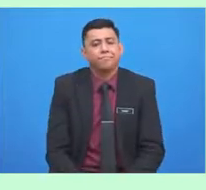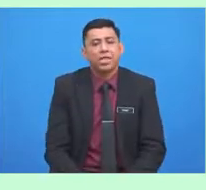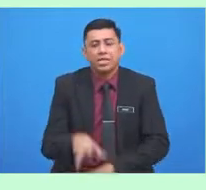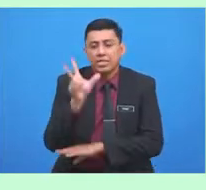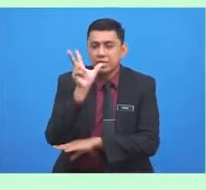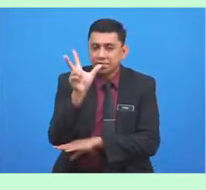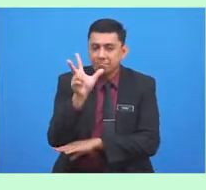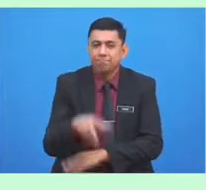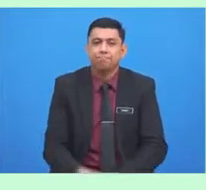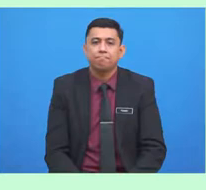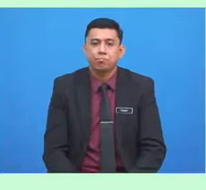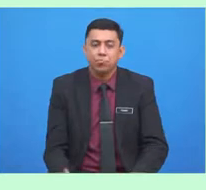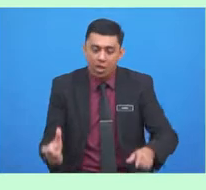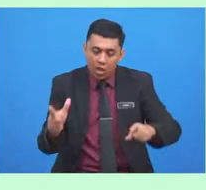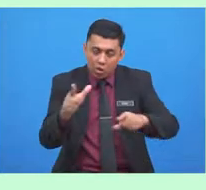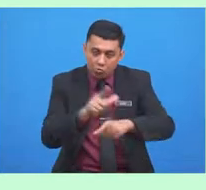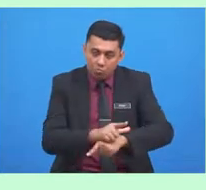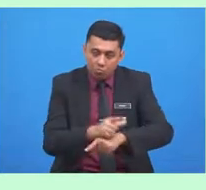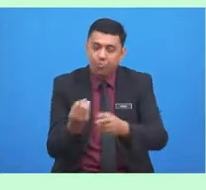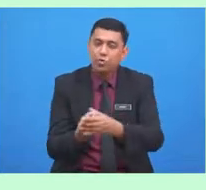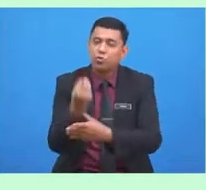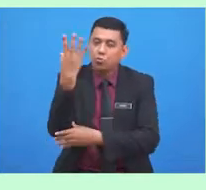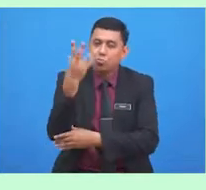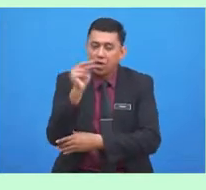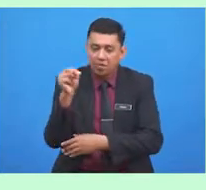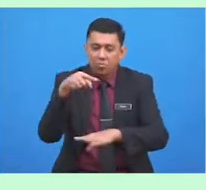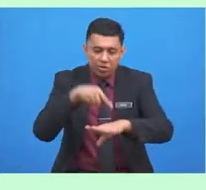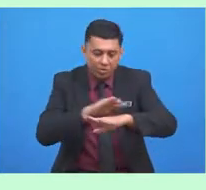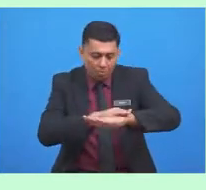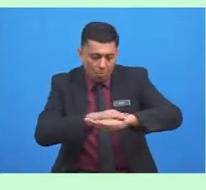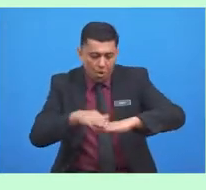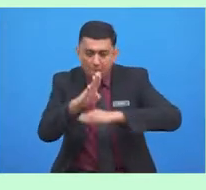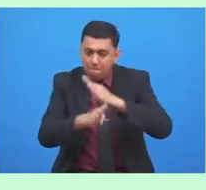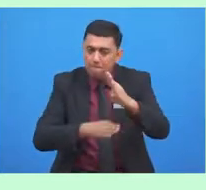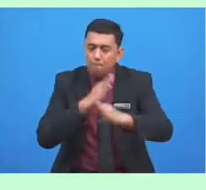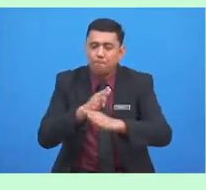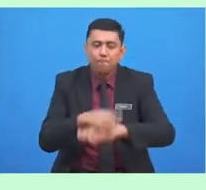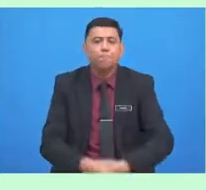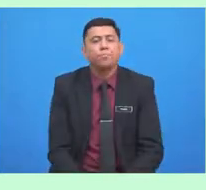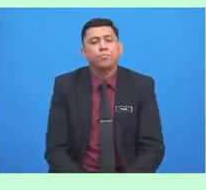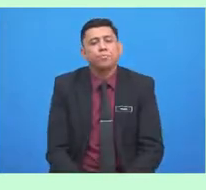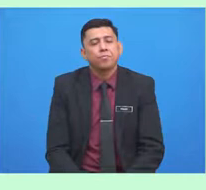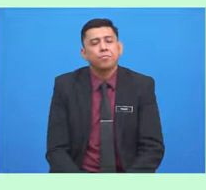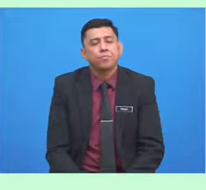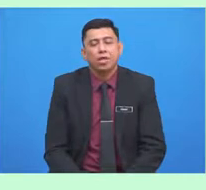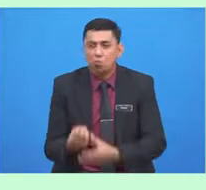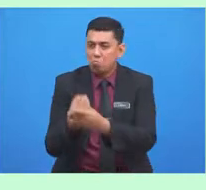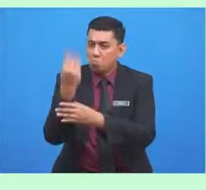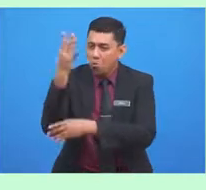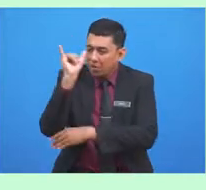ketiga, litupan tumbuhan di permukaan bumi. Tumbuhan-tumbuhan yang